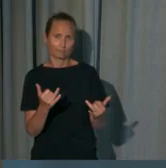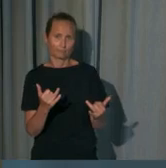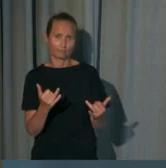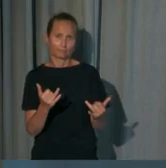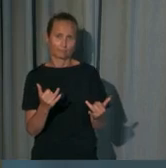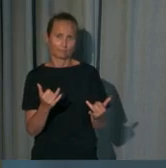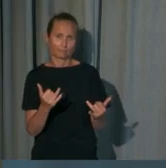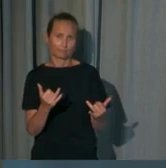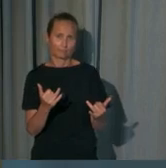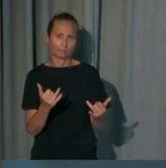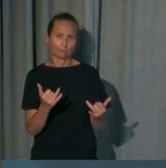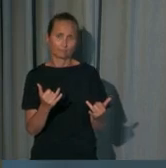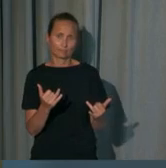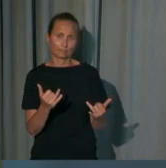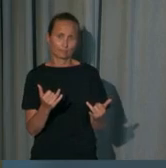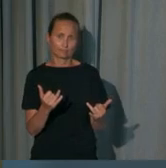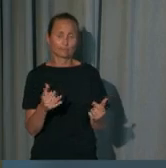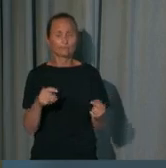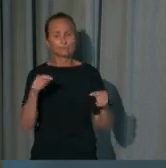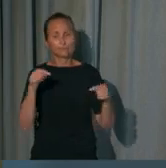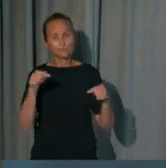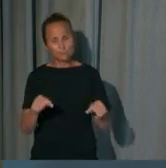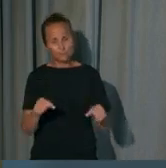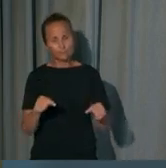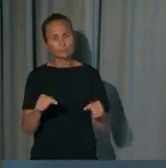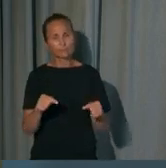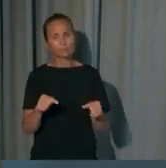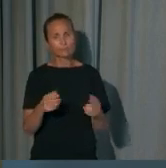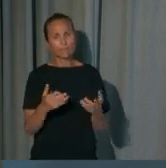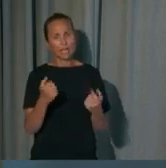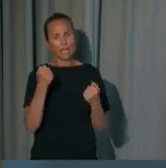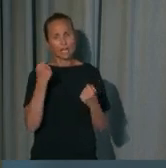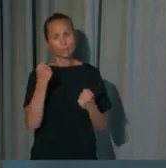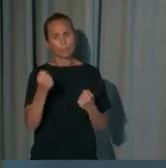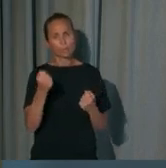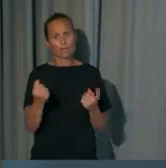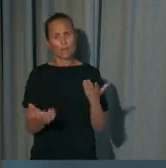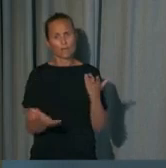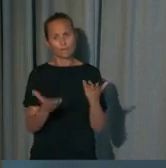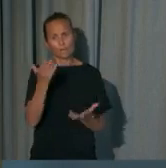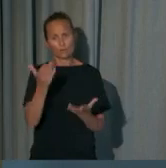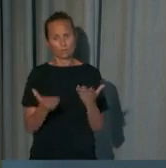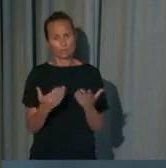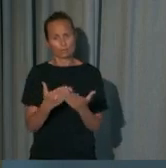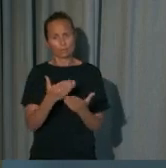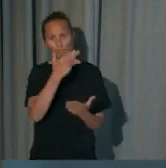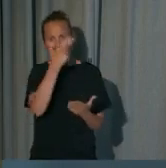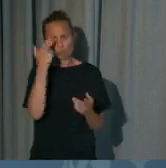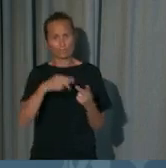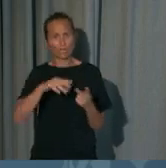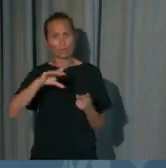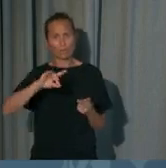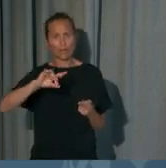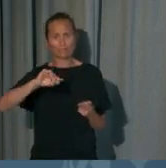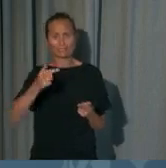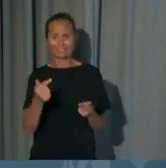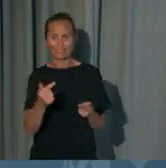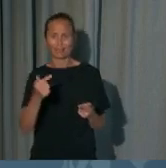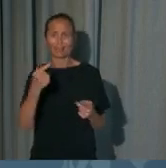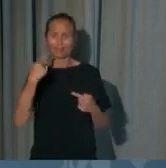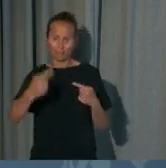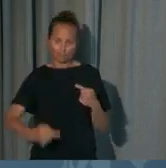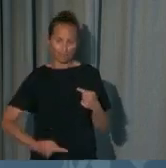Ja. Dette er jo en del av de trusselvurderingene som blant annet politiet og PST gjør